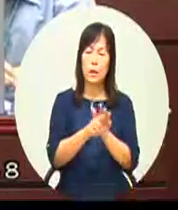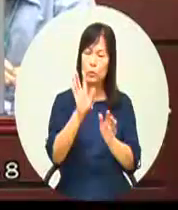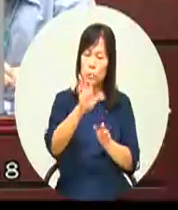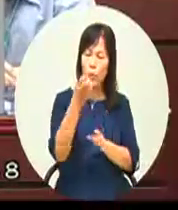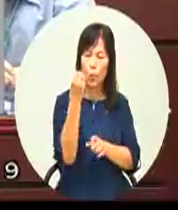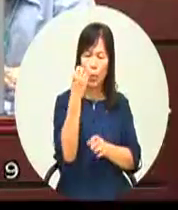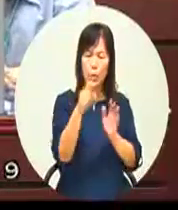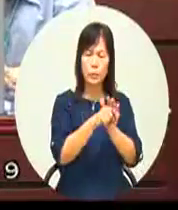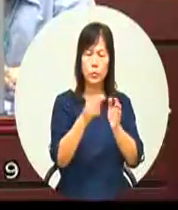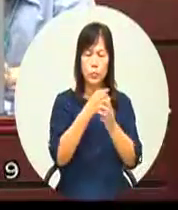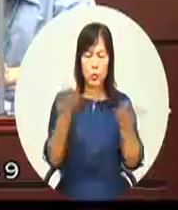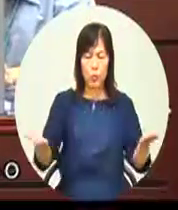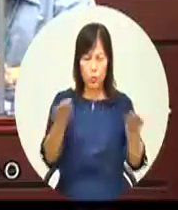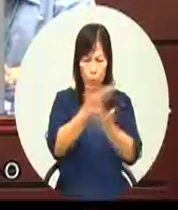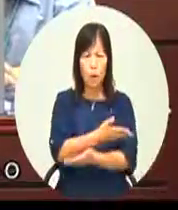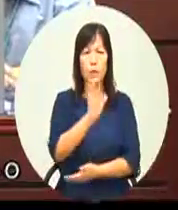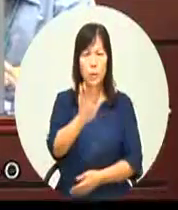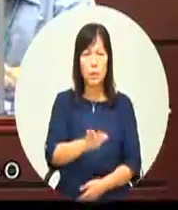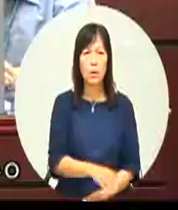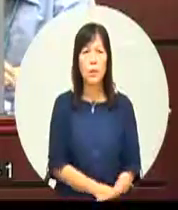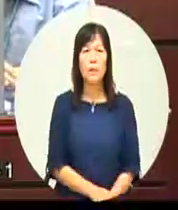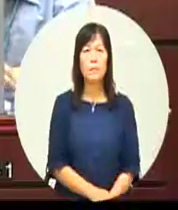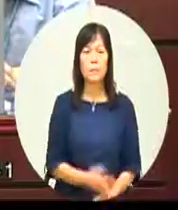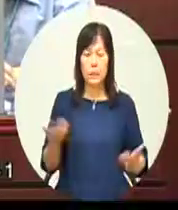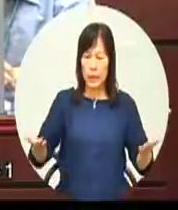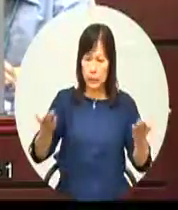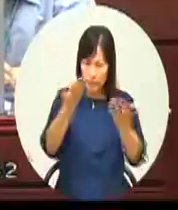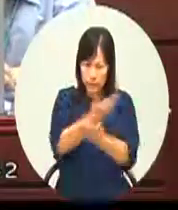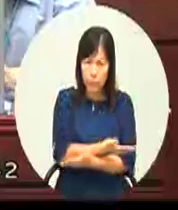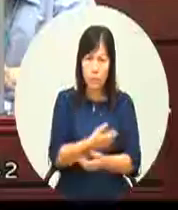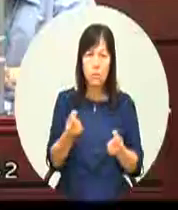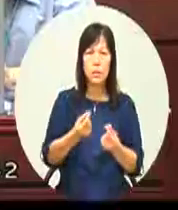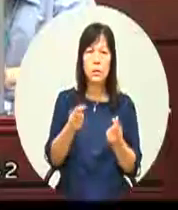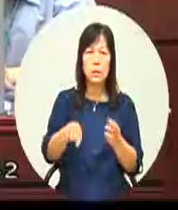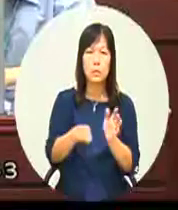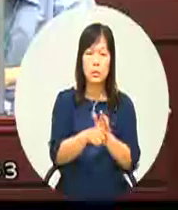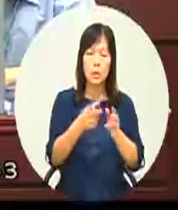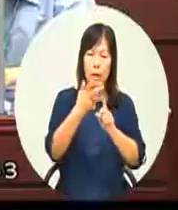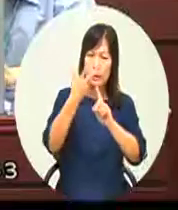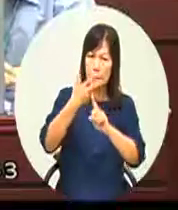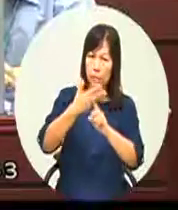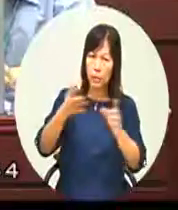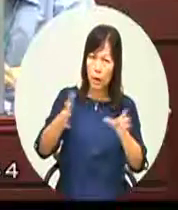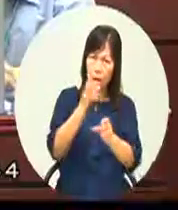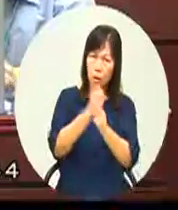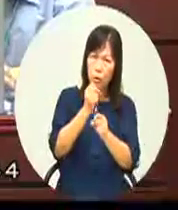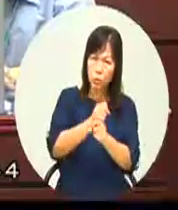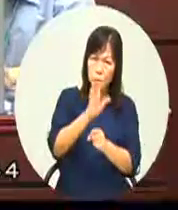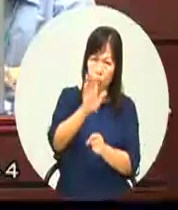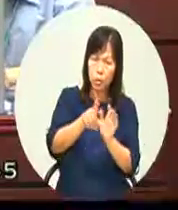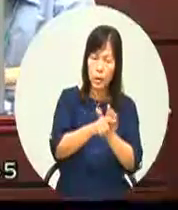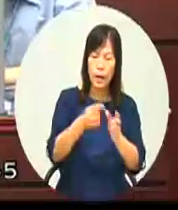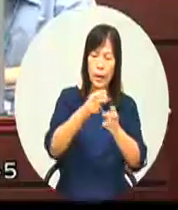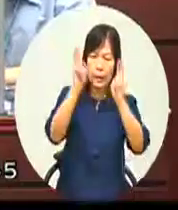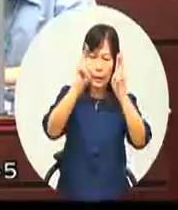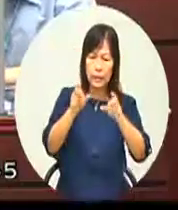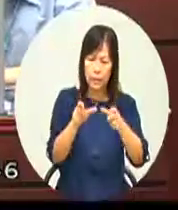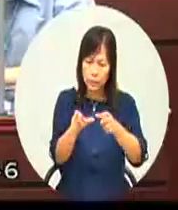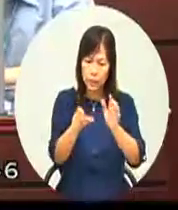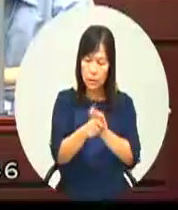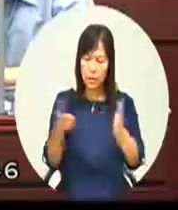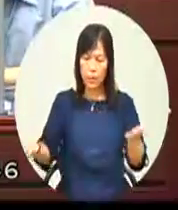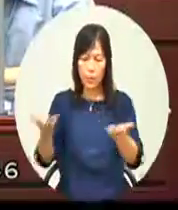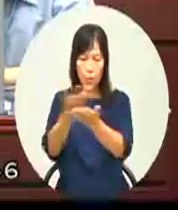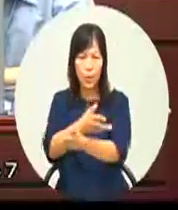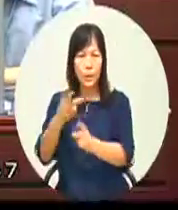就是用交换的，那么交换的话它可以跟比如说跟超商合作，那么把交换电子交换站放在超商，超